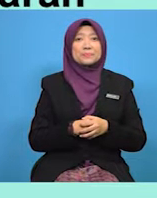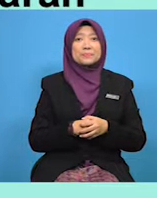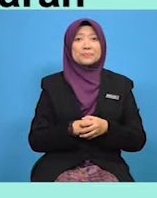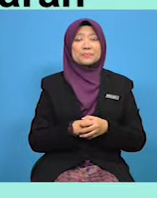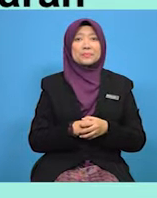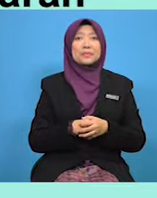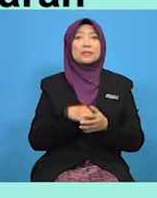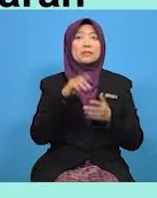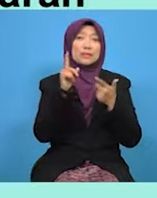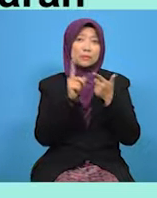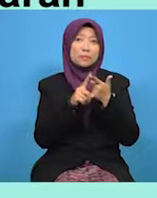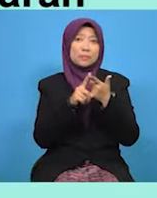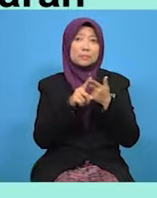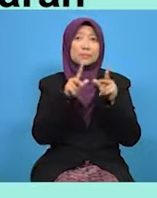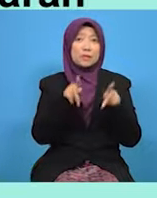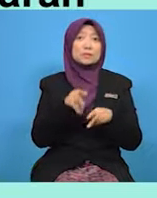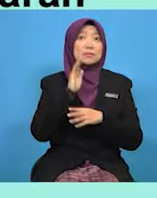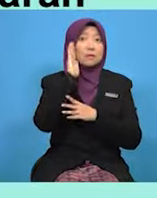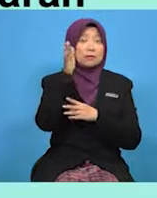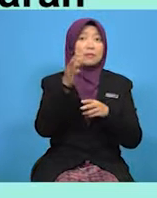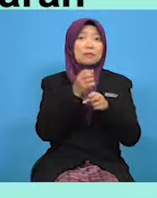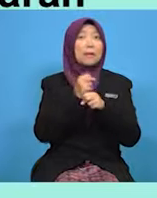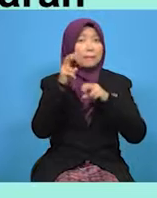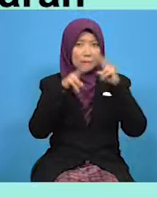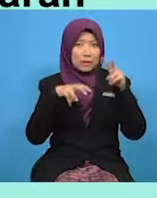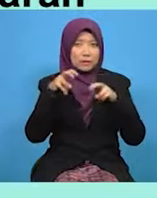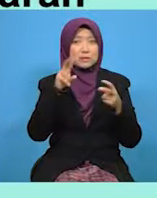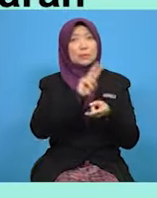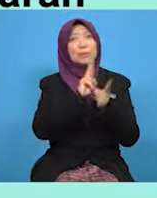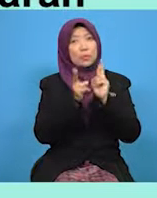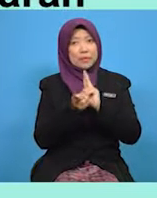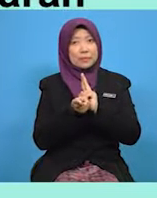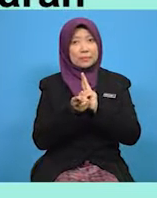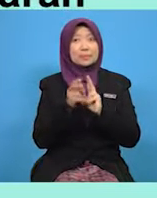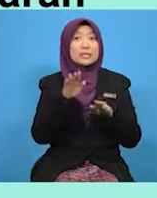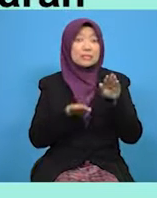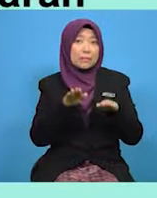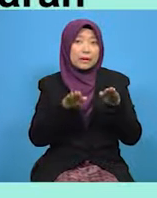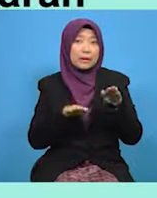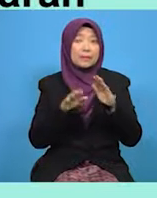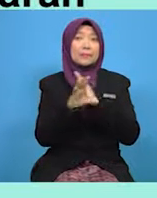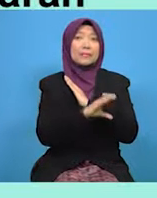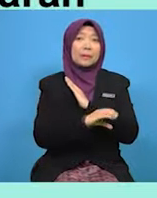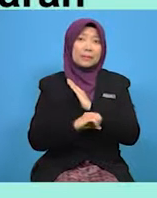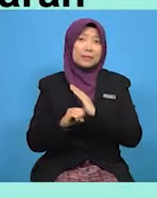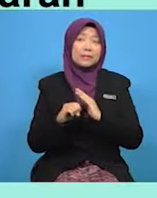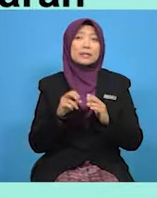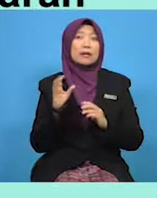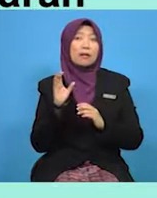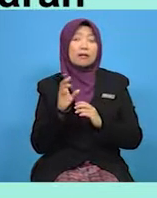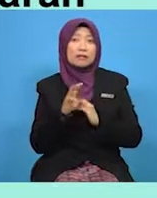Dan yang kedua, pelajar akan dapat menganalisis perubahan keseimbangan pendapatan negara dan